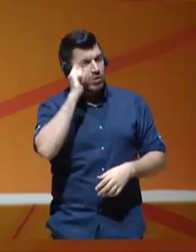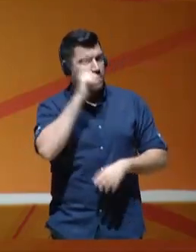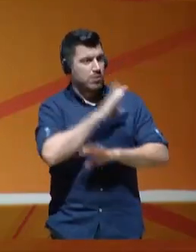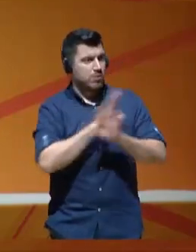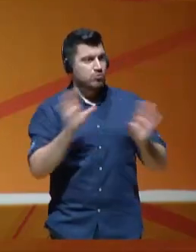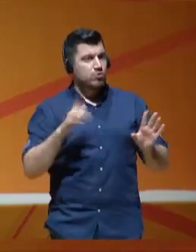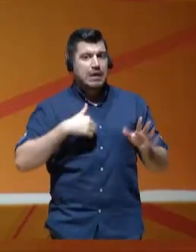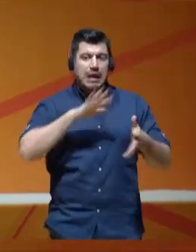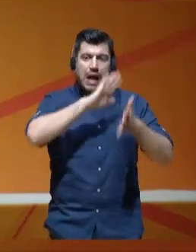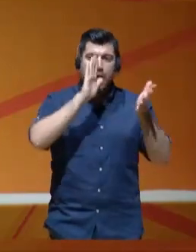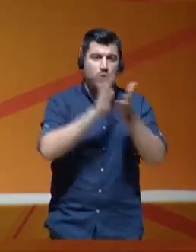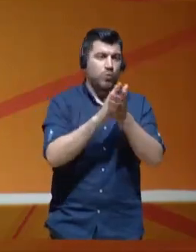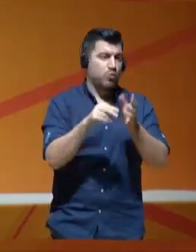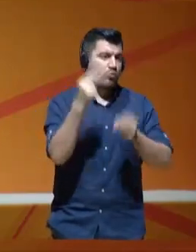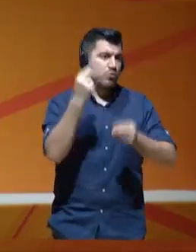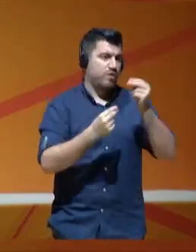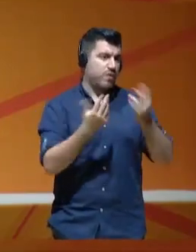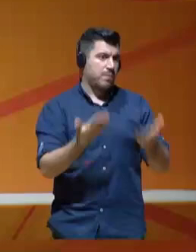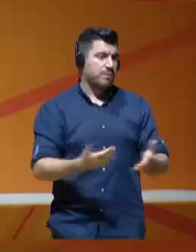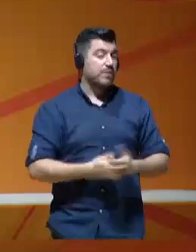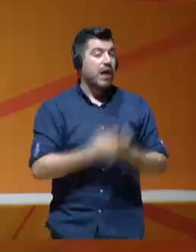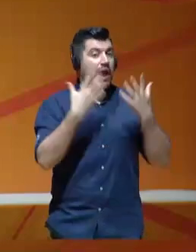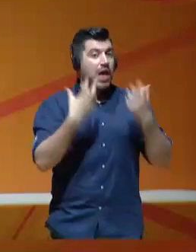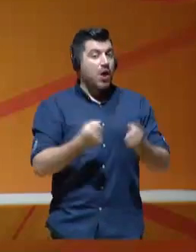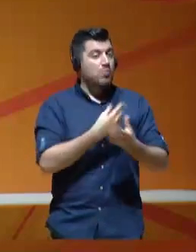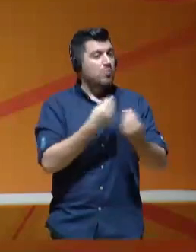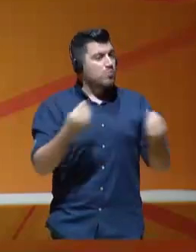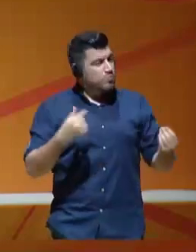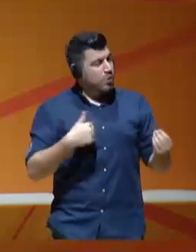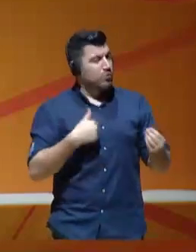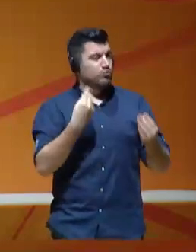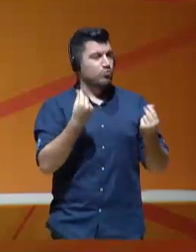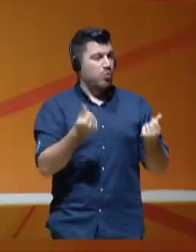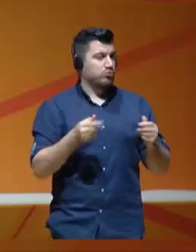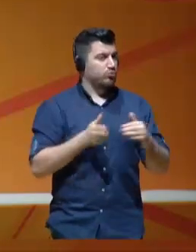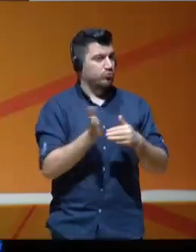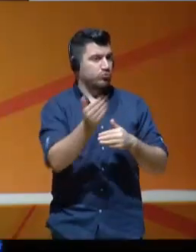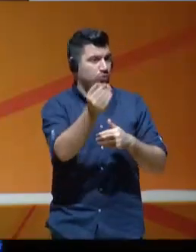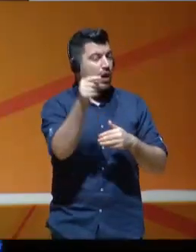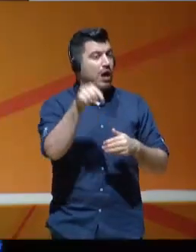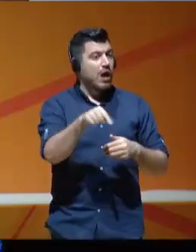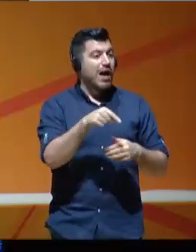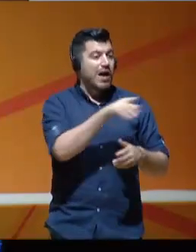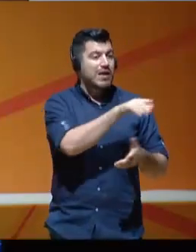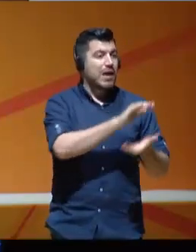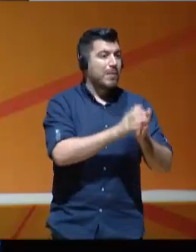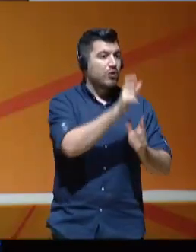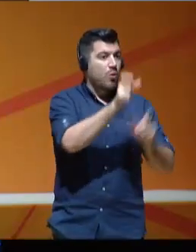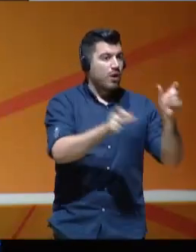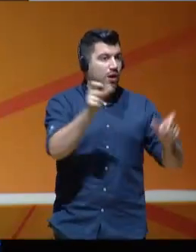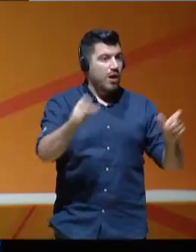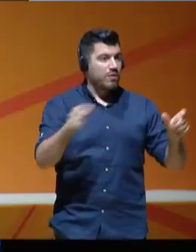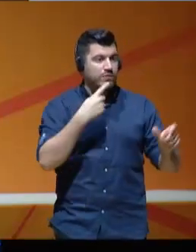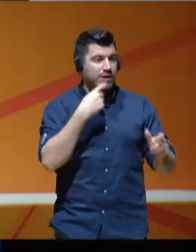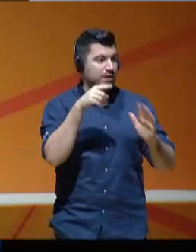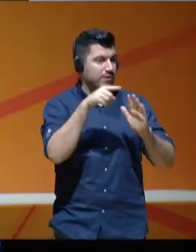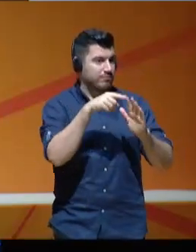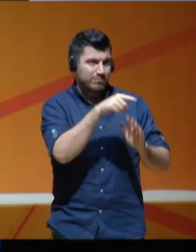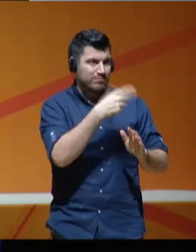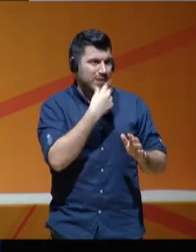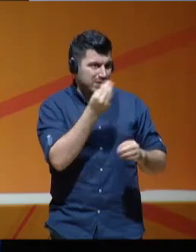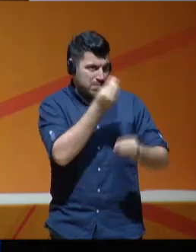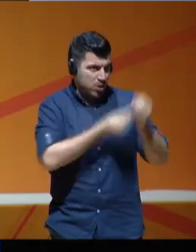το πρόβλημα. Αλλά έχουμε μεγάλες παρηγοριές. Αυτοί οι απατεώνες δεν συνιστούν κανόνα. Βλέπετε, ακόμα